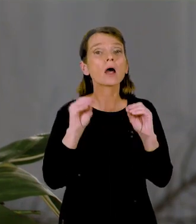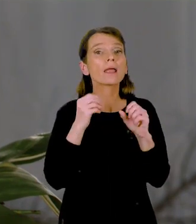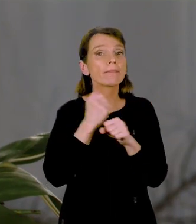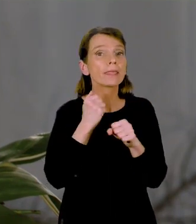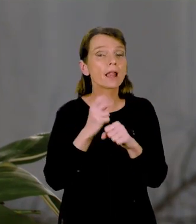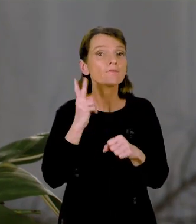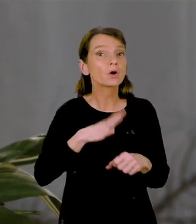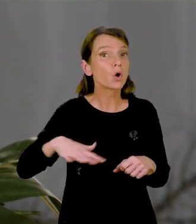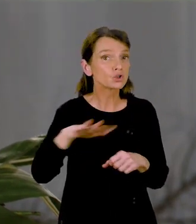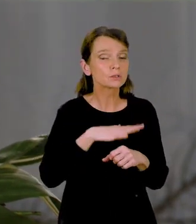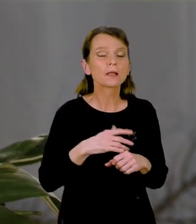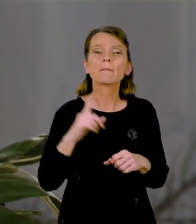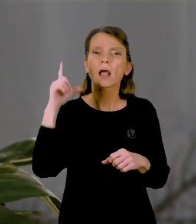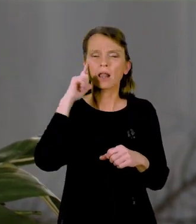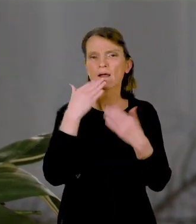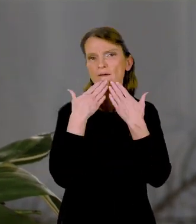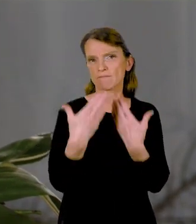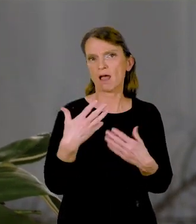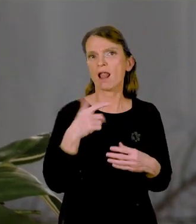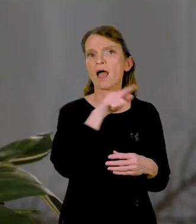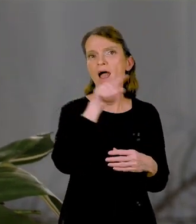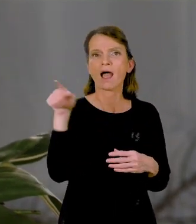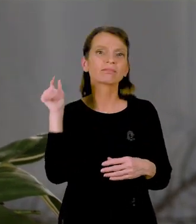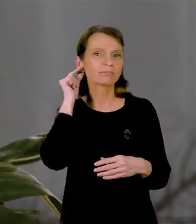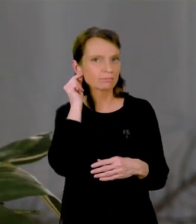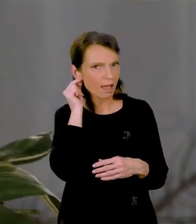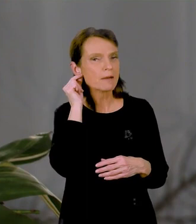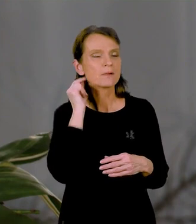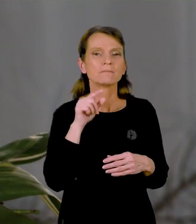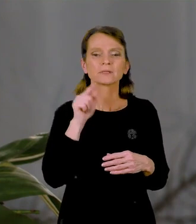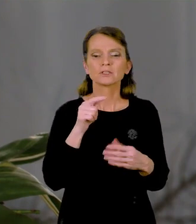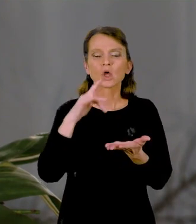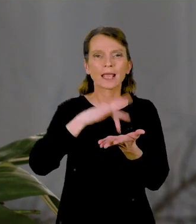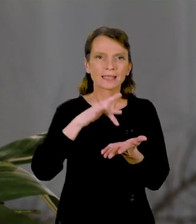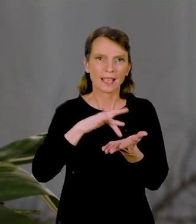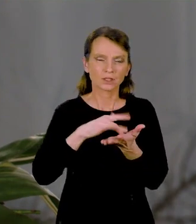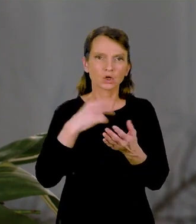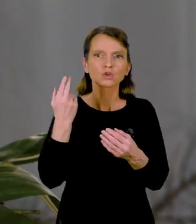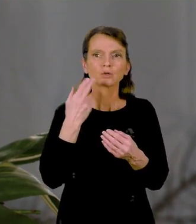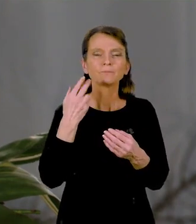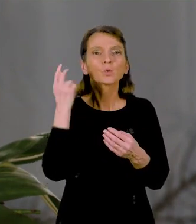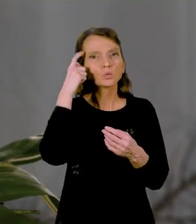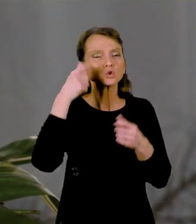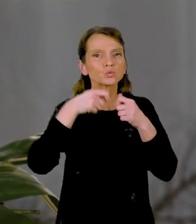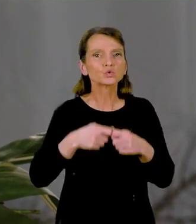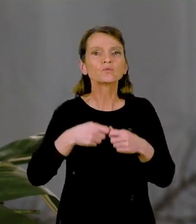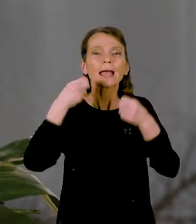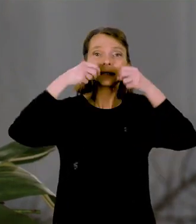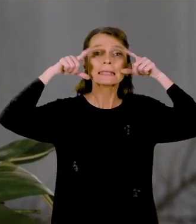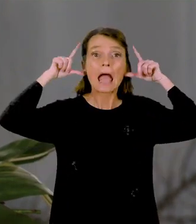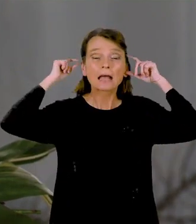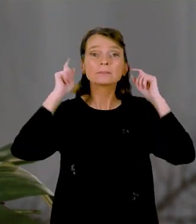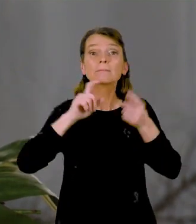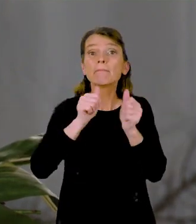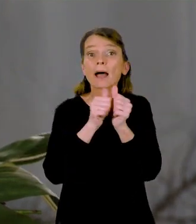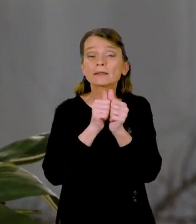kočevskih logih, pa gre glavna zahvala damam, ki predstavljajo jedro kočevskega kulturno-umetniškega društva Jazbec in partnerji z